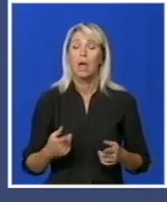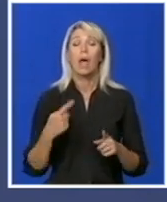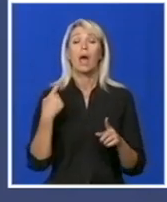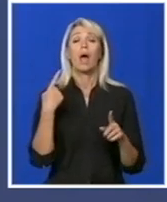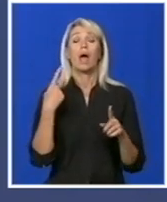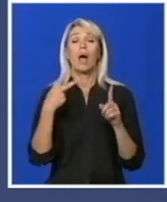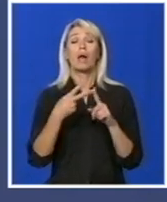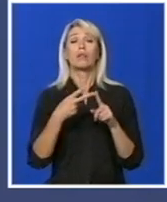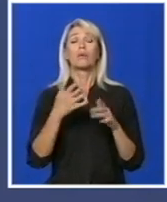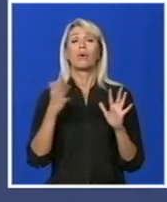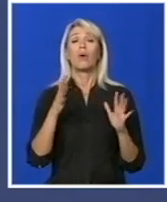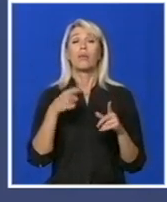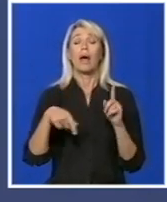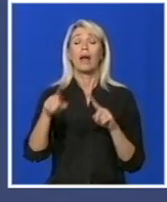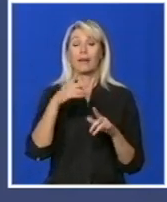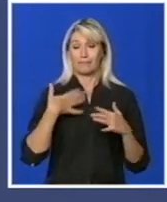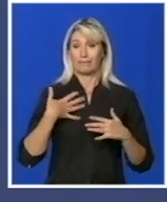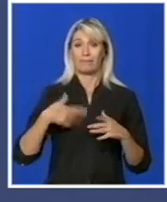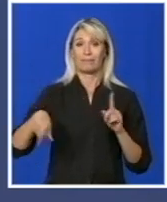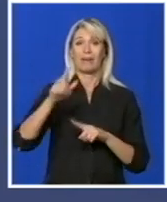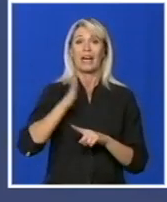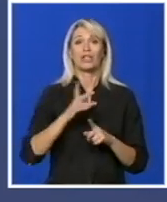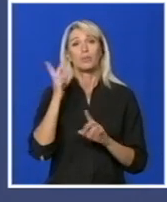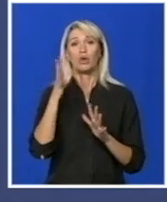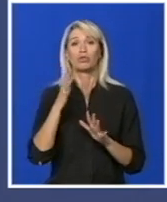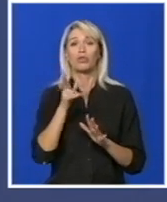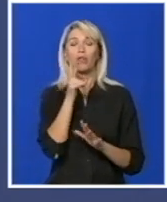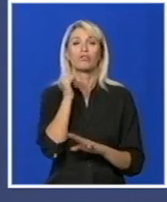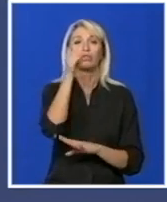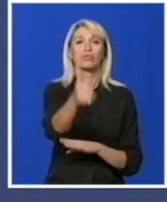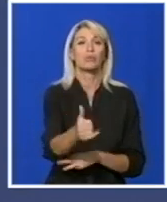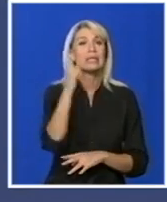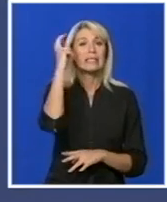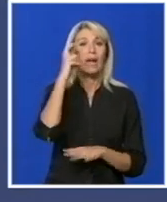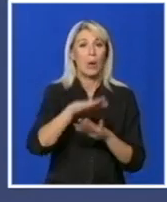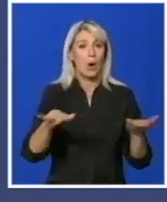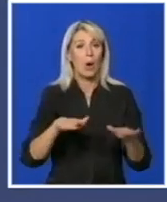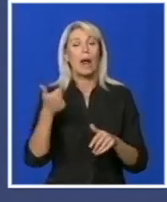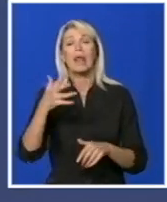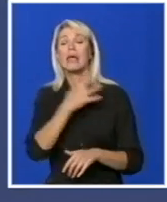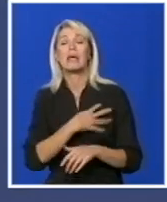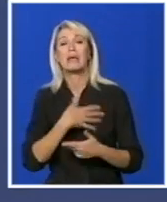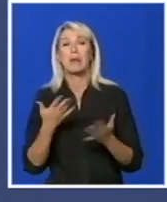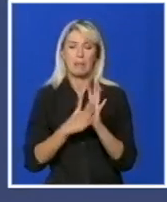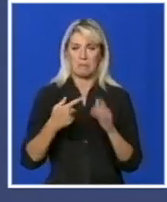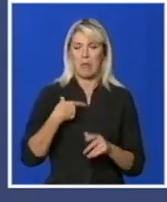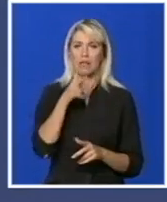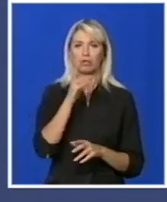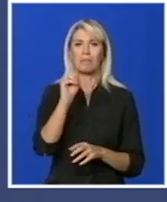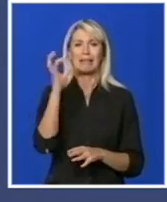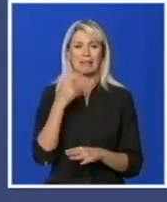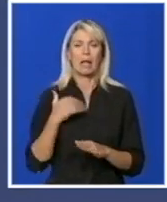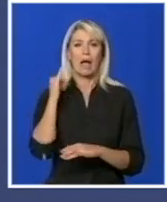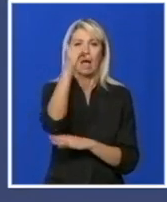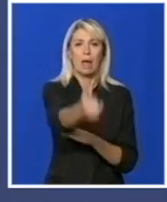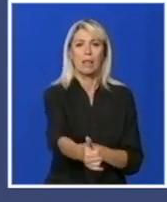koji, pretpostavljam, u ovom trenutku planiraju da odu na letovanje i u Crnu Goru i u Hrvatsku, da li to znači, recimo, da ako ja za nekih 15 dana odem u Crnu Goru, već sada mogu